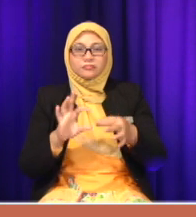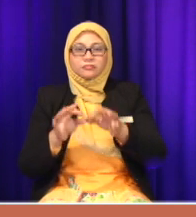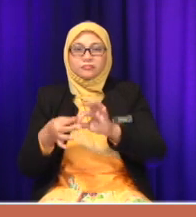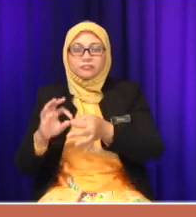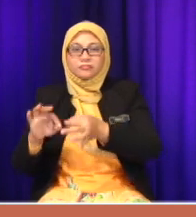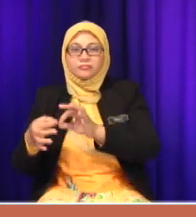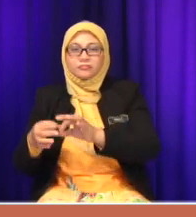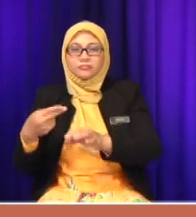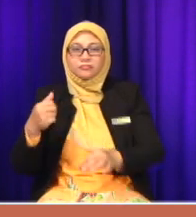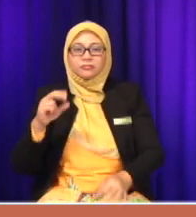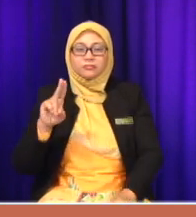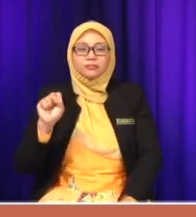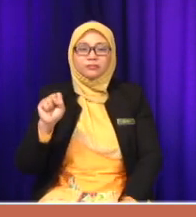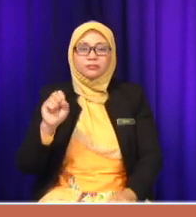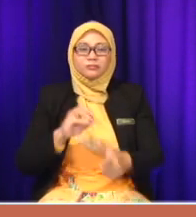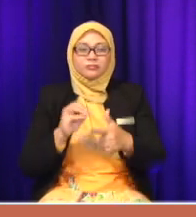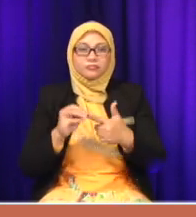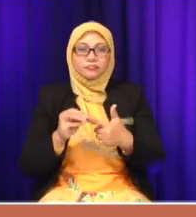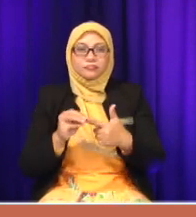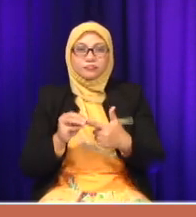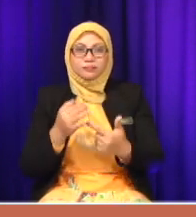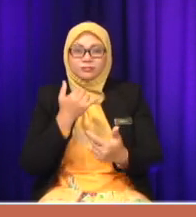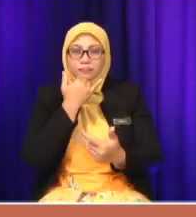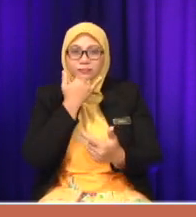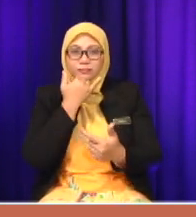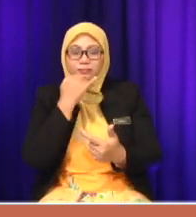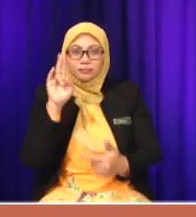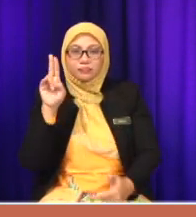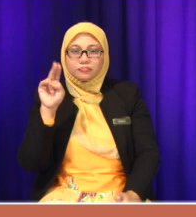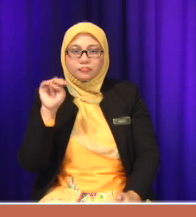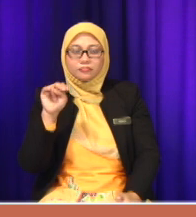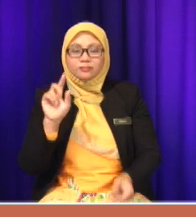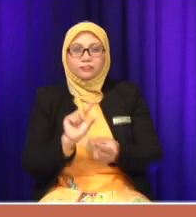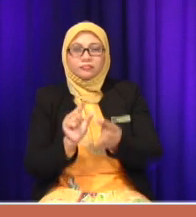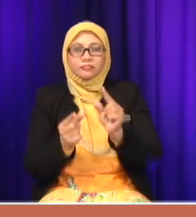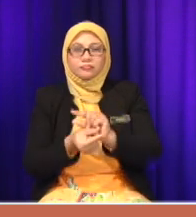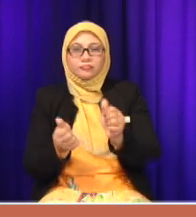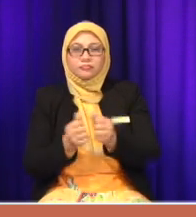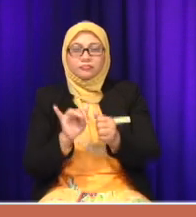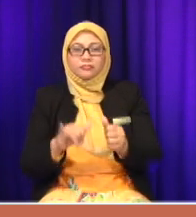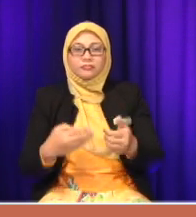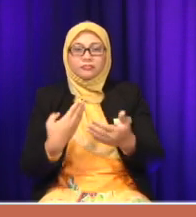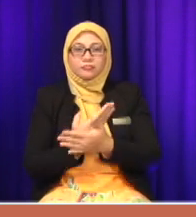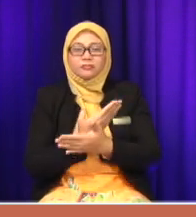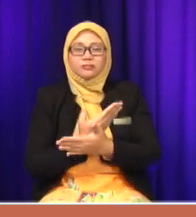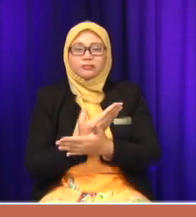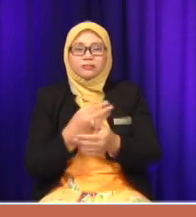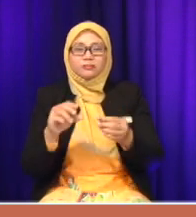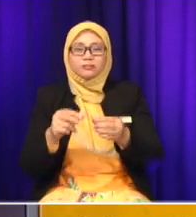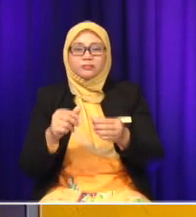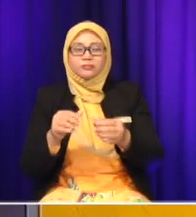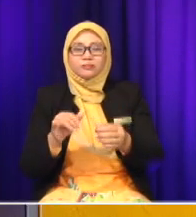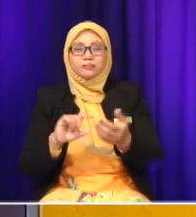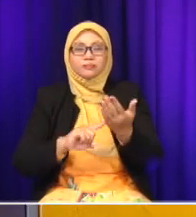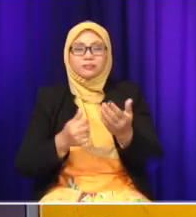dan juga pelarasan yang kurang tepat kita kena gantikan dengan rantai pemasaan yang baru dan kita laraskan semula dengan tepat